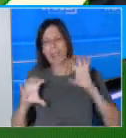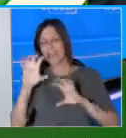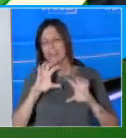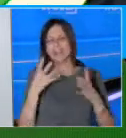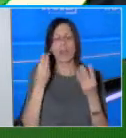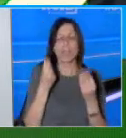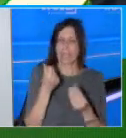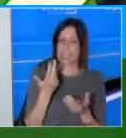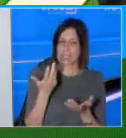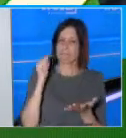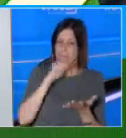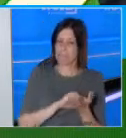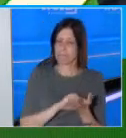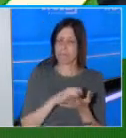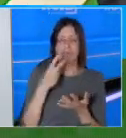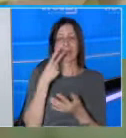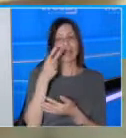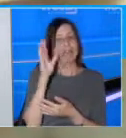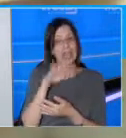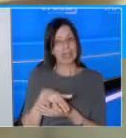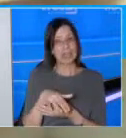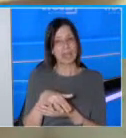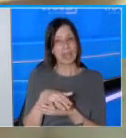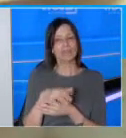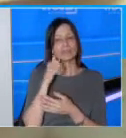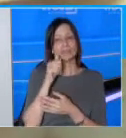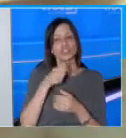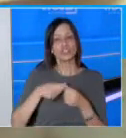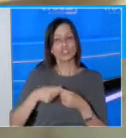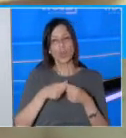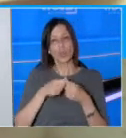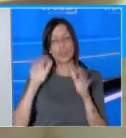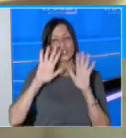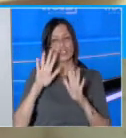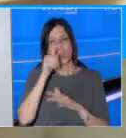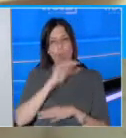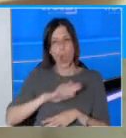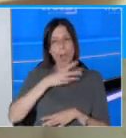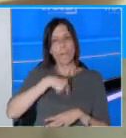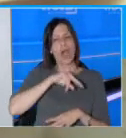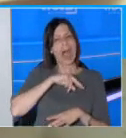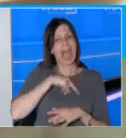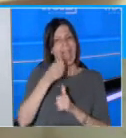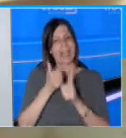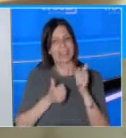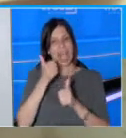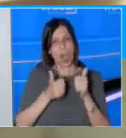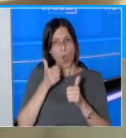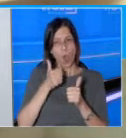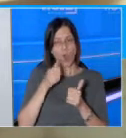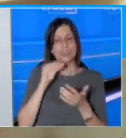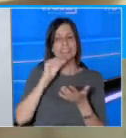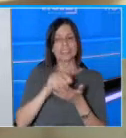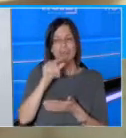כסף. ראית את זה גם שאיגוד השידור האירופי, שבעצם אחרי התחרות מיקם אותם כשל מספר